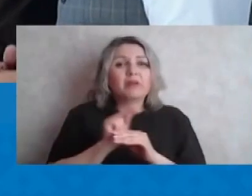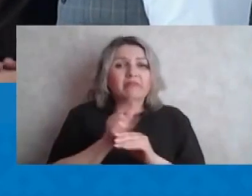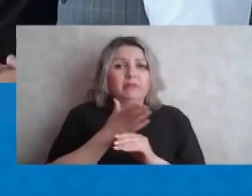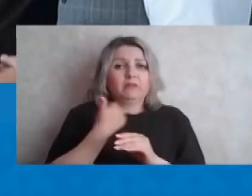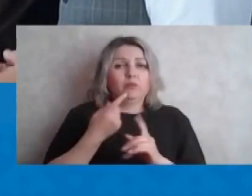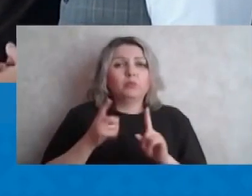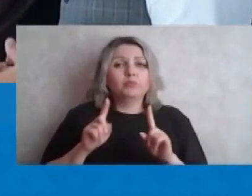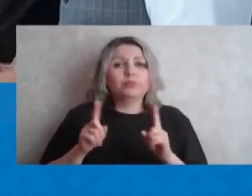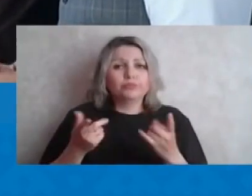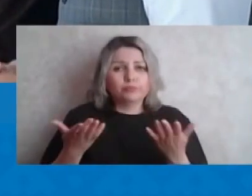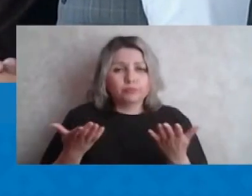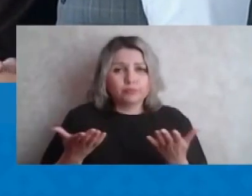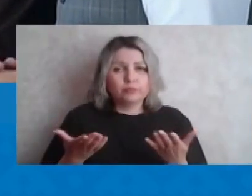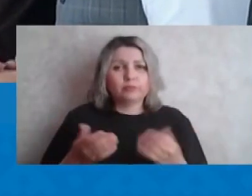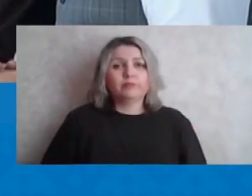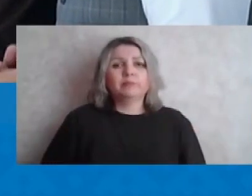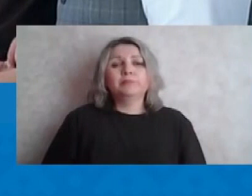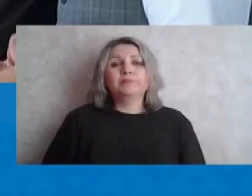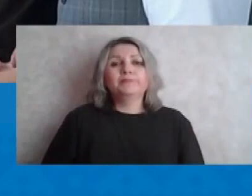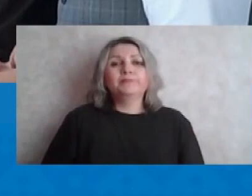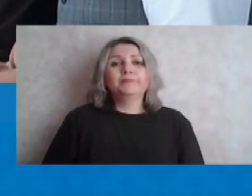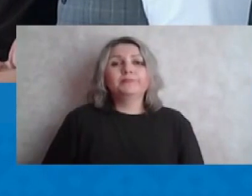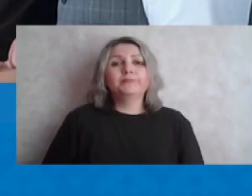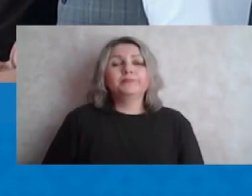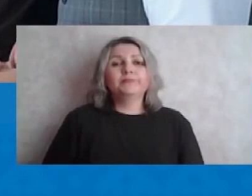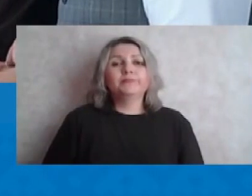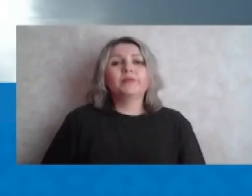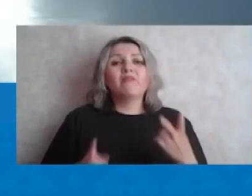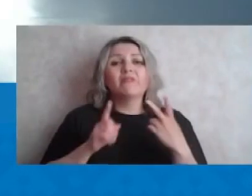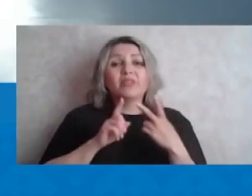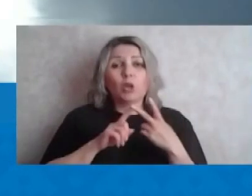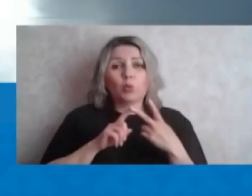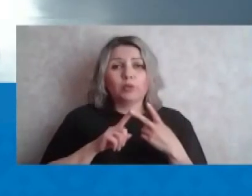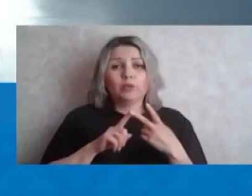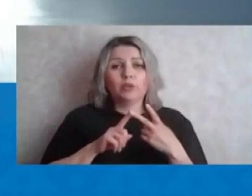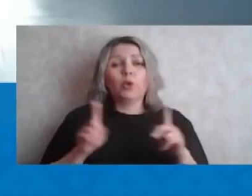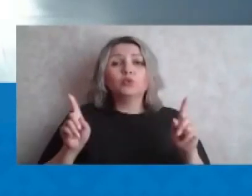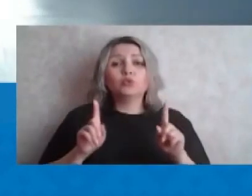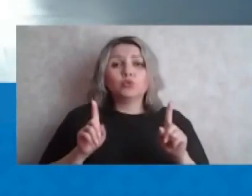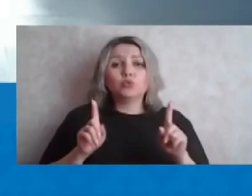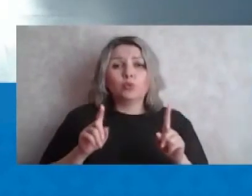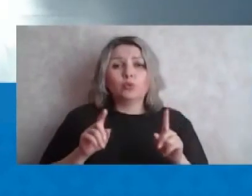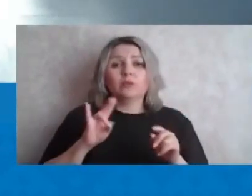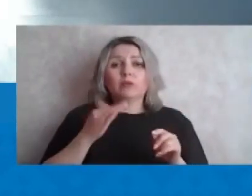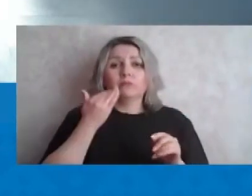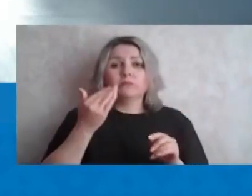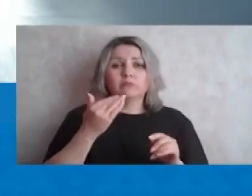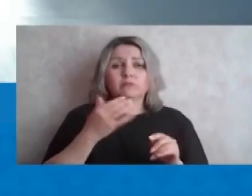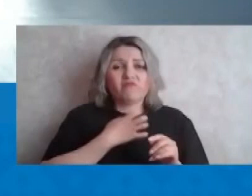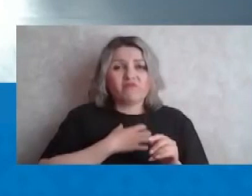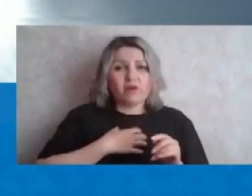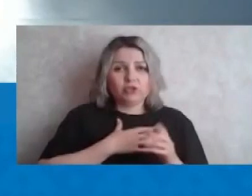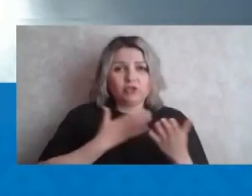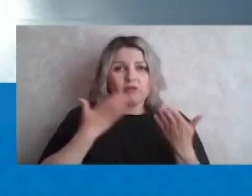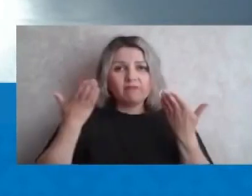в этом смысле, в связи с этим. Это первое. Второе, что, на мой взгляд, крайне важно, вам